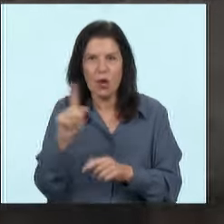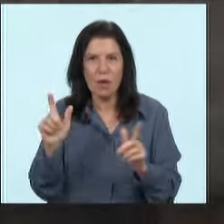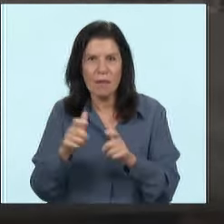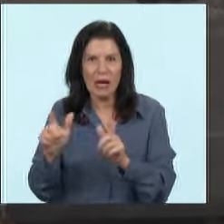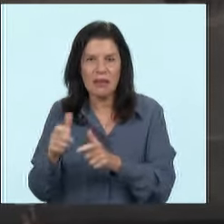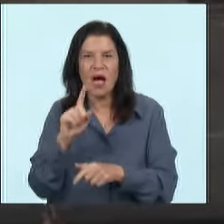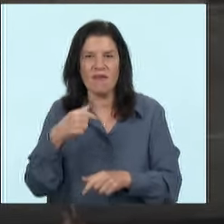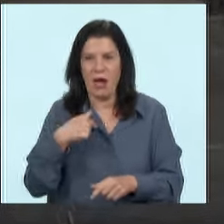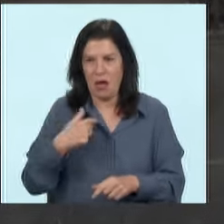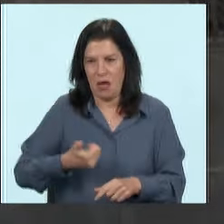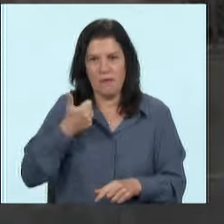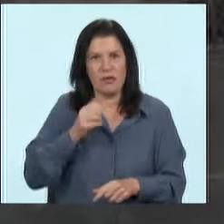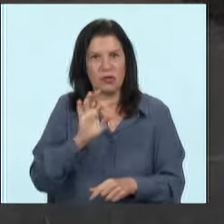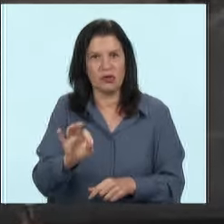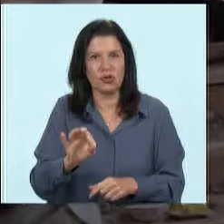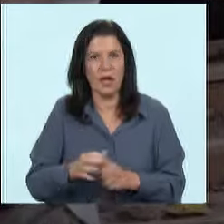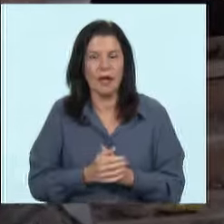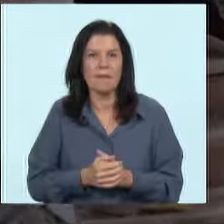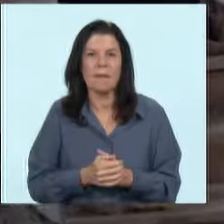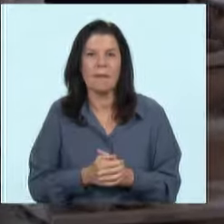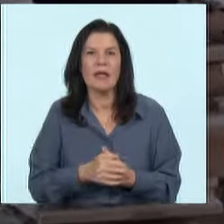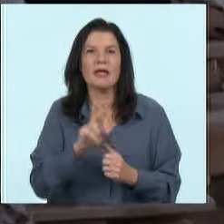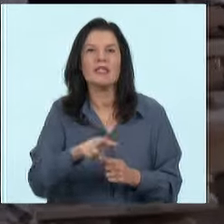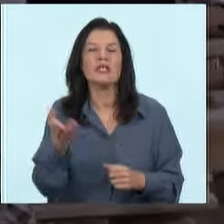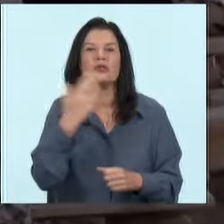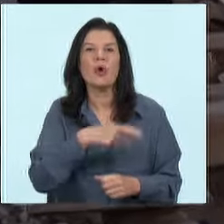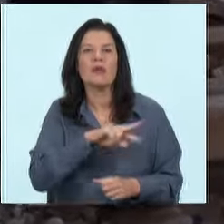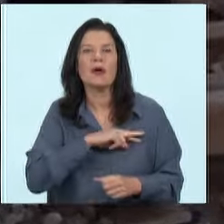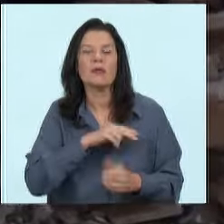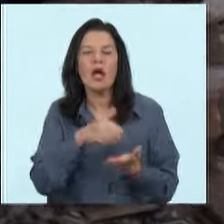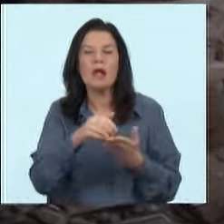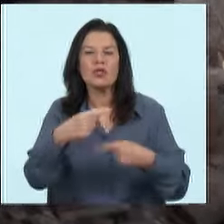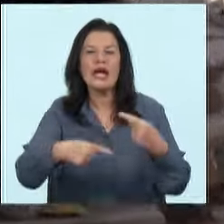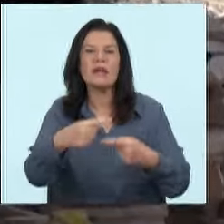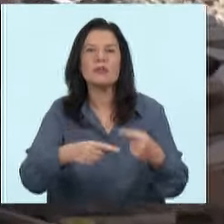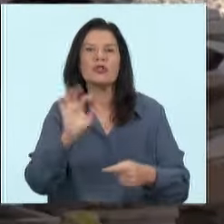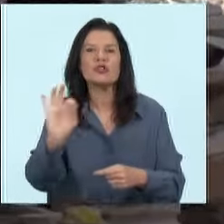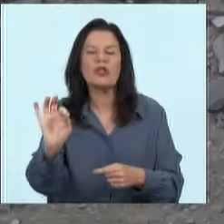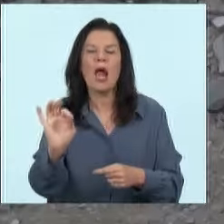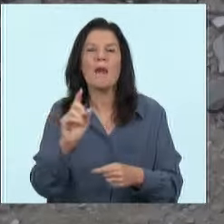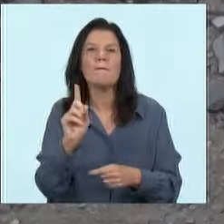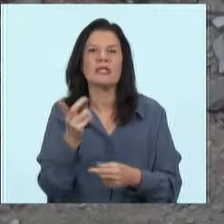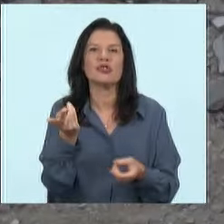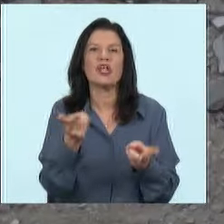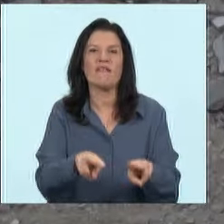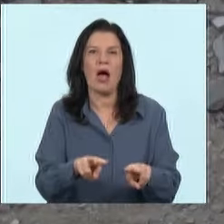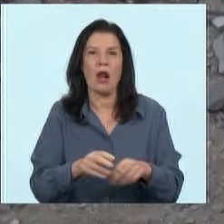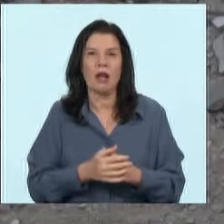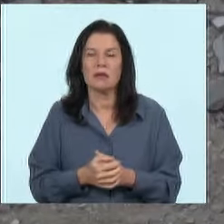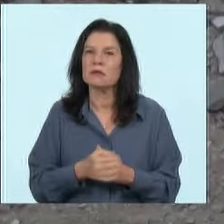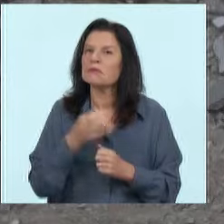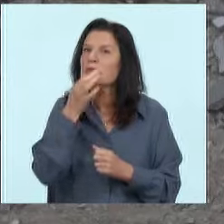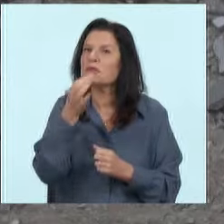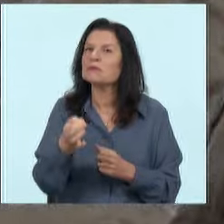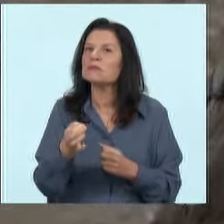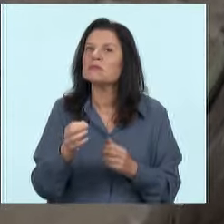מהצקג. ועוד אחריות ענקית שיש לנו, זה להמשיך את מורשתם של אלה שנפלו. זו התחושה שלי. מה מורשת בעיניך? אתה מכיר את